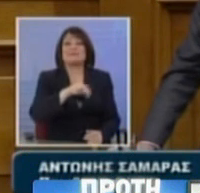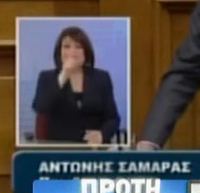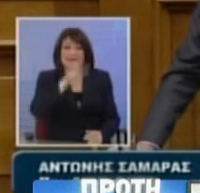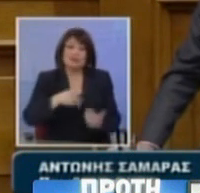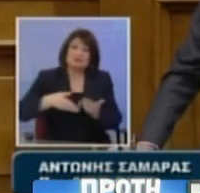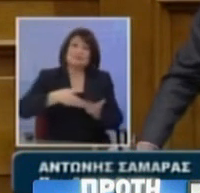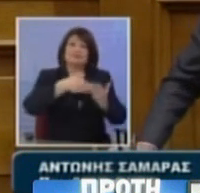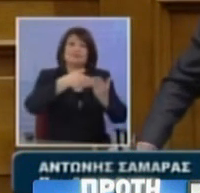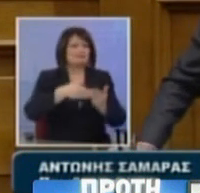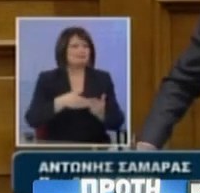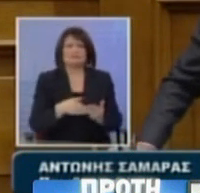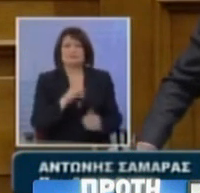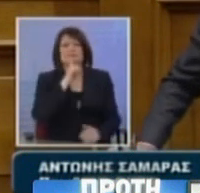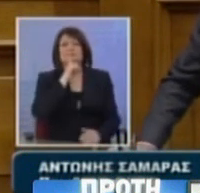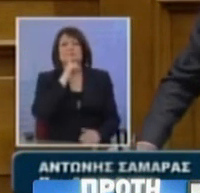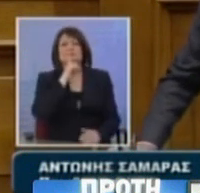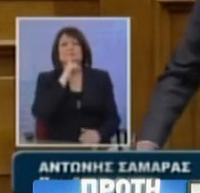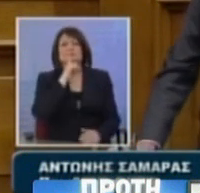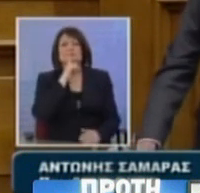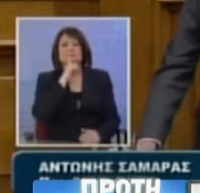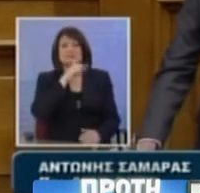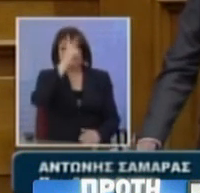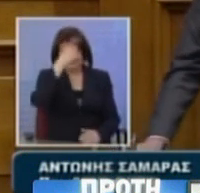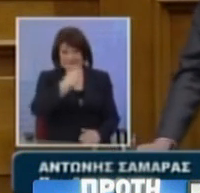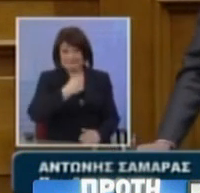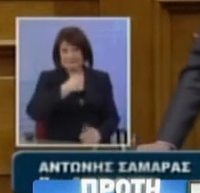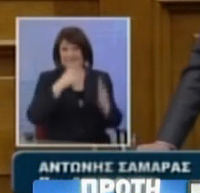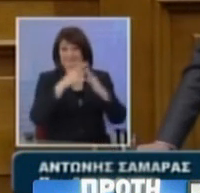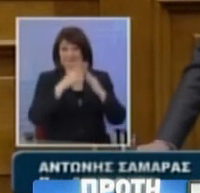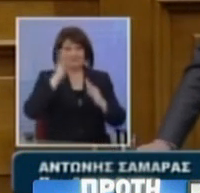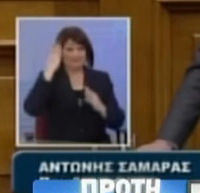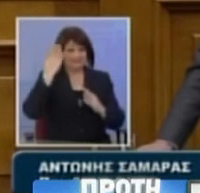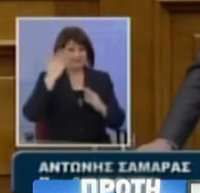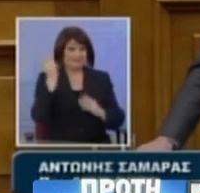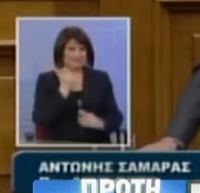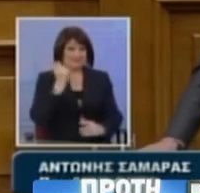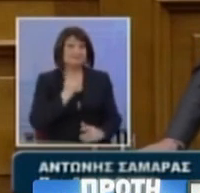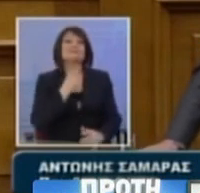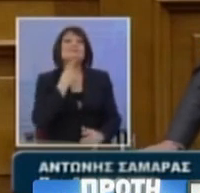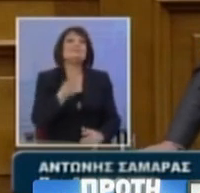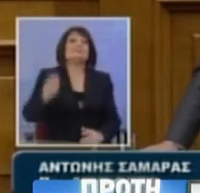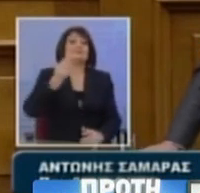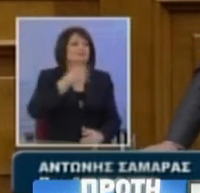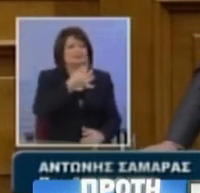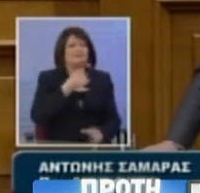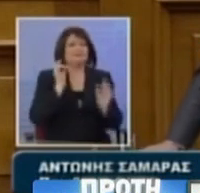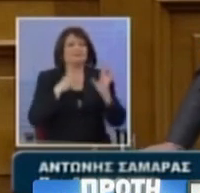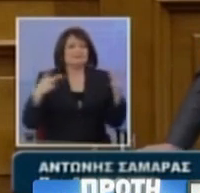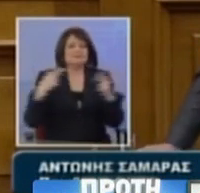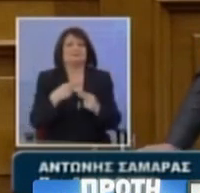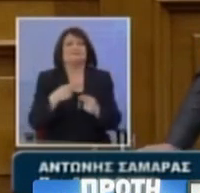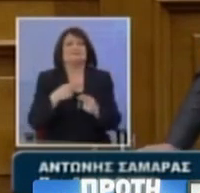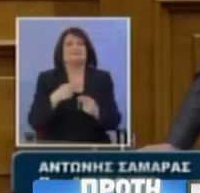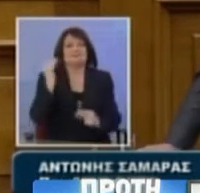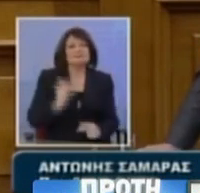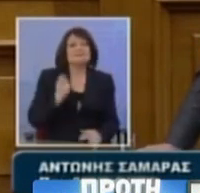κατοχικό δάνειο και ούτε για οποιαδήποτε παραπάνω βοήθημα στο κούρεμα ή στη μείωση του ελληνικού χρέους. Κουβέντα δεν θέλουν να ακούσουν.